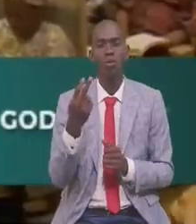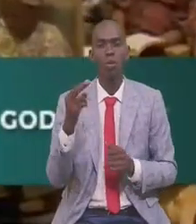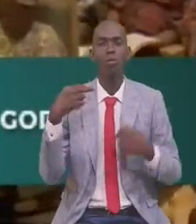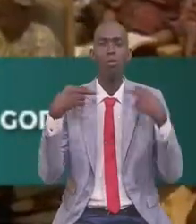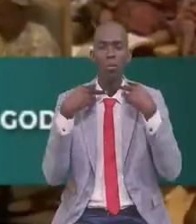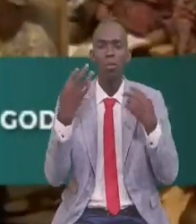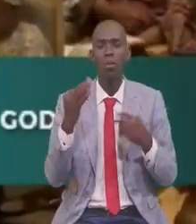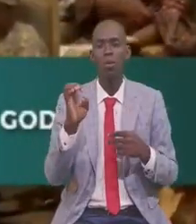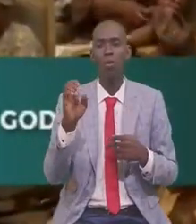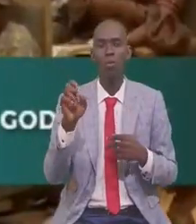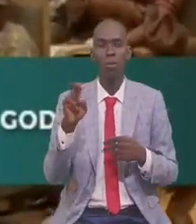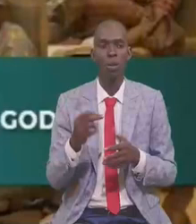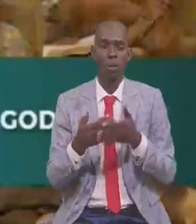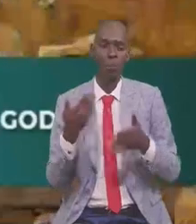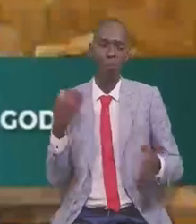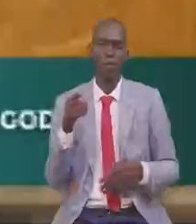Verset 19.